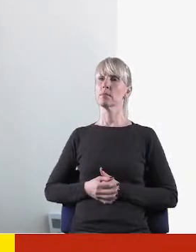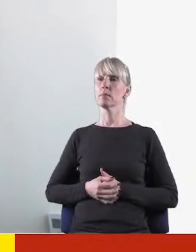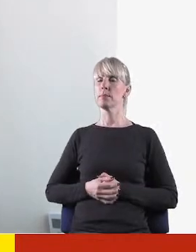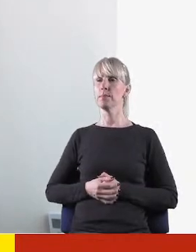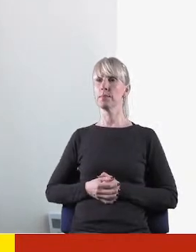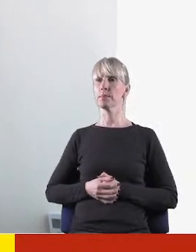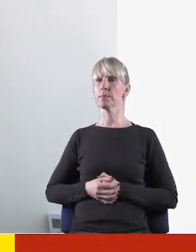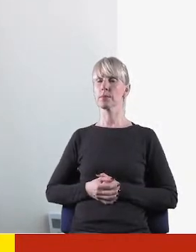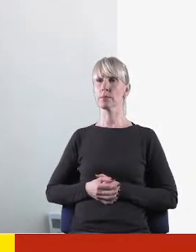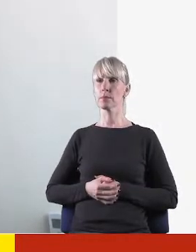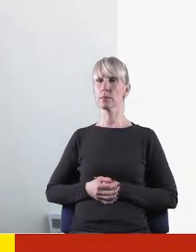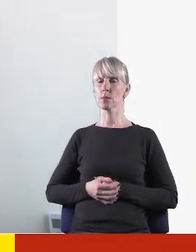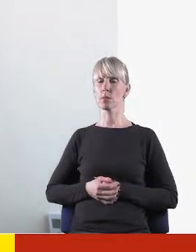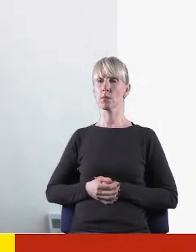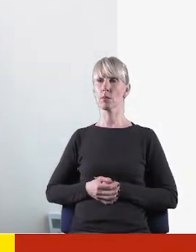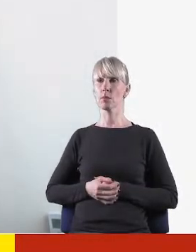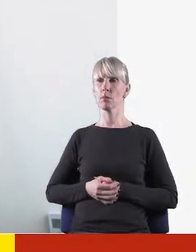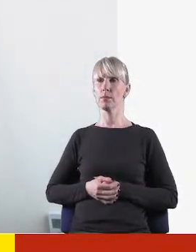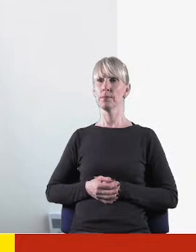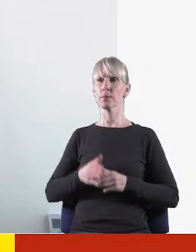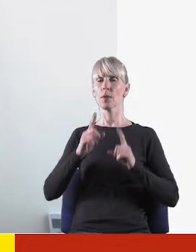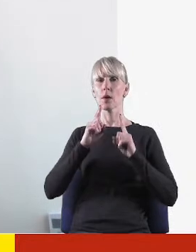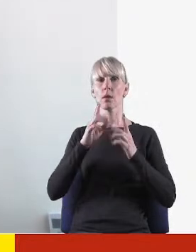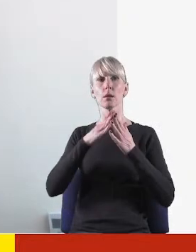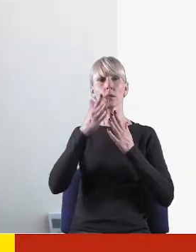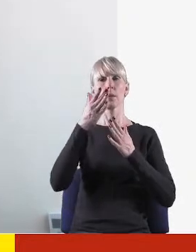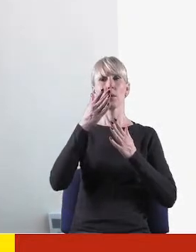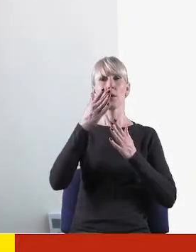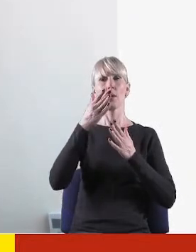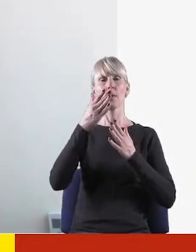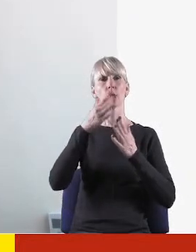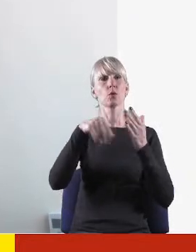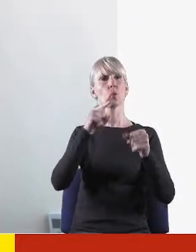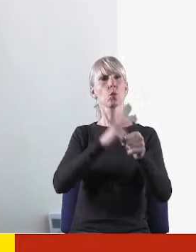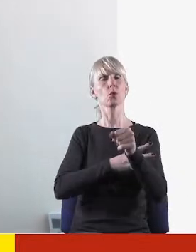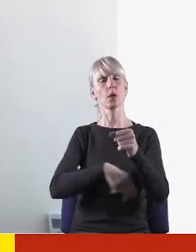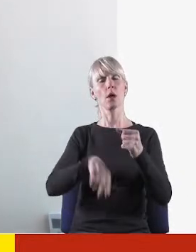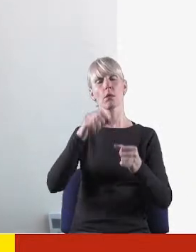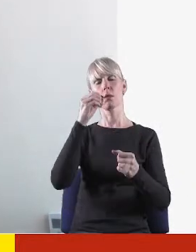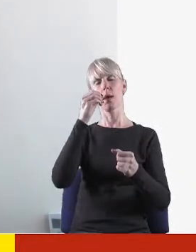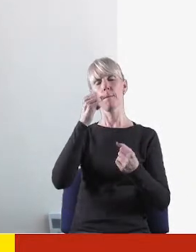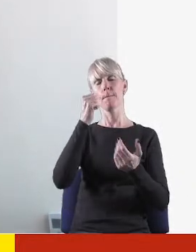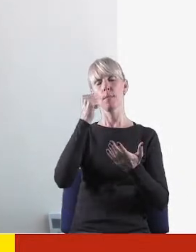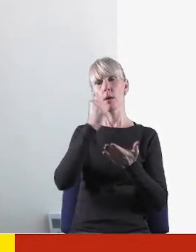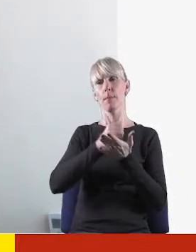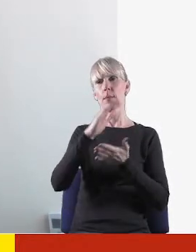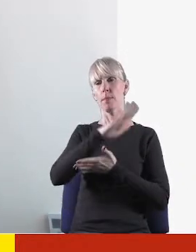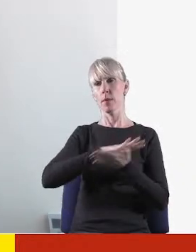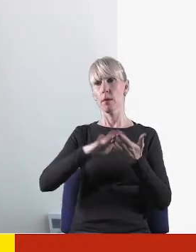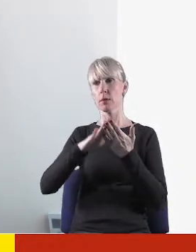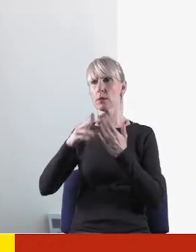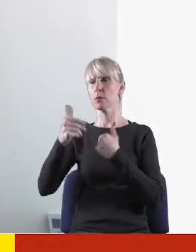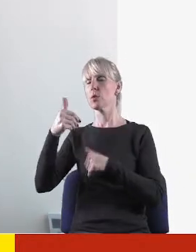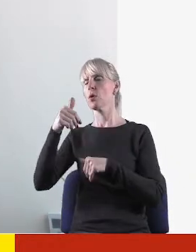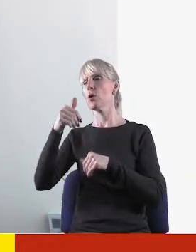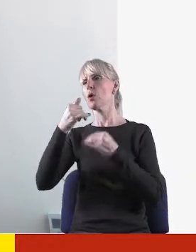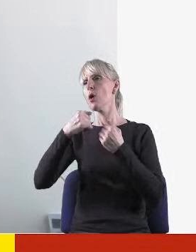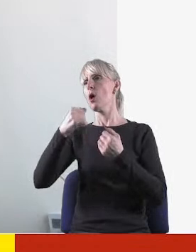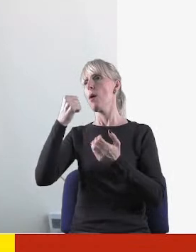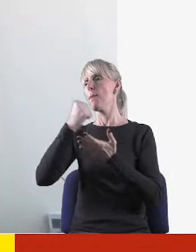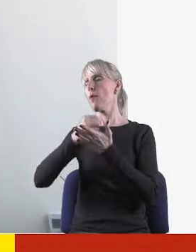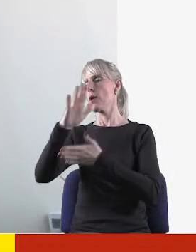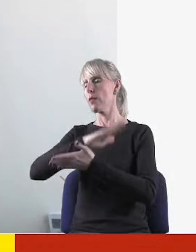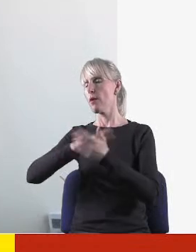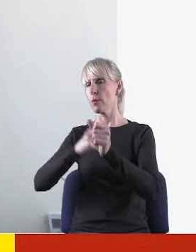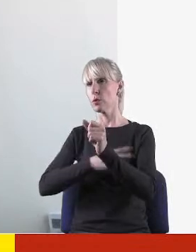będąc zarówno i z Powiatowym Urzędem Pracy, i z Wojewódzkim Urzędem Pracy, i z opinią Rady